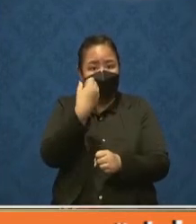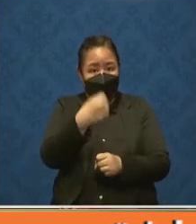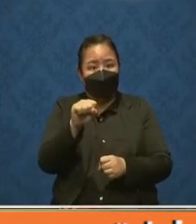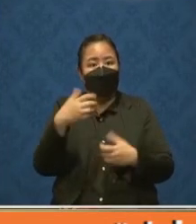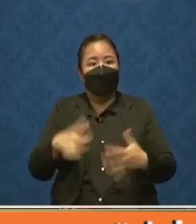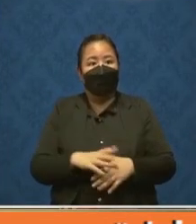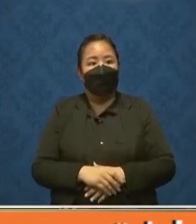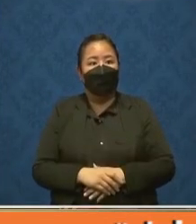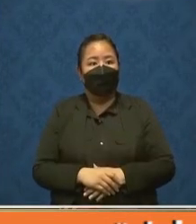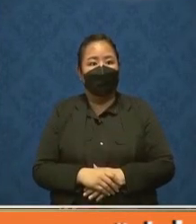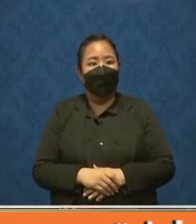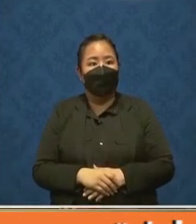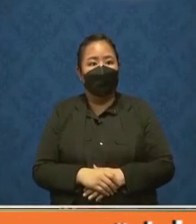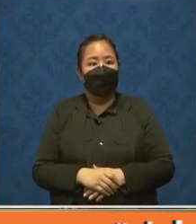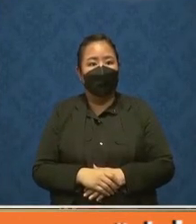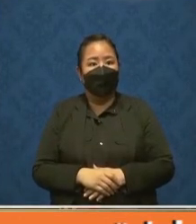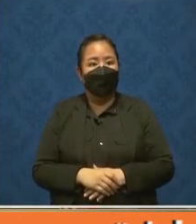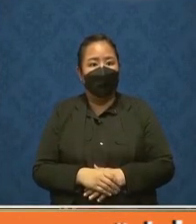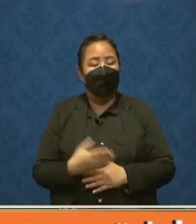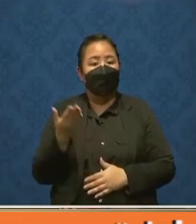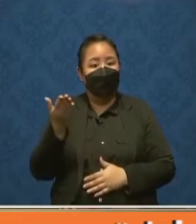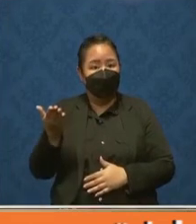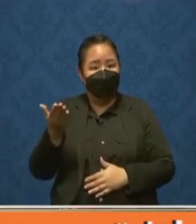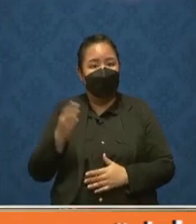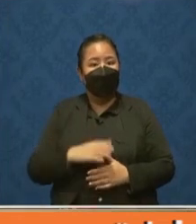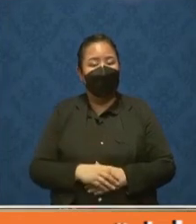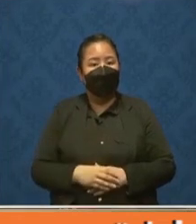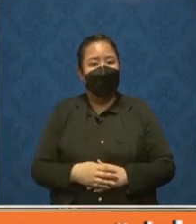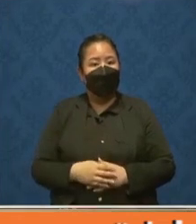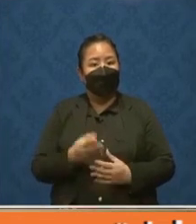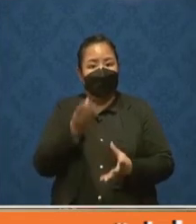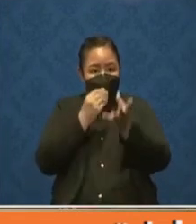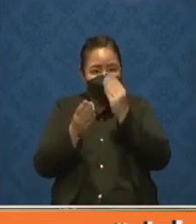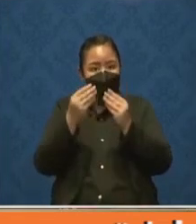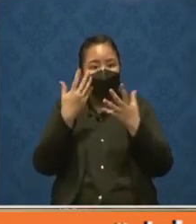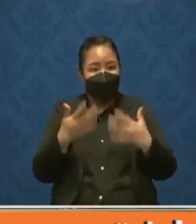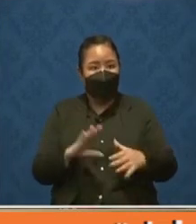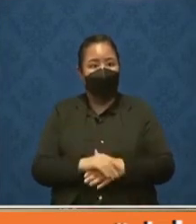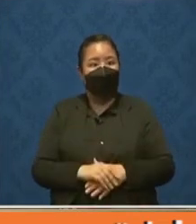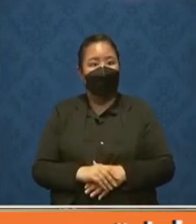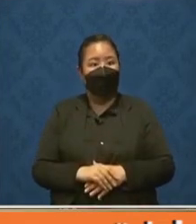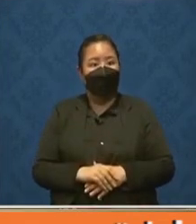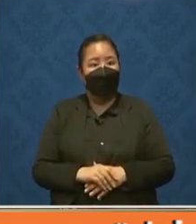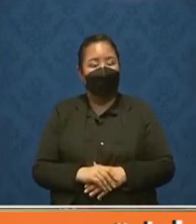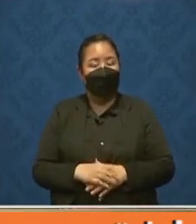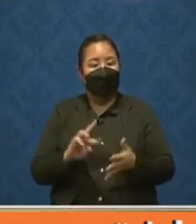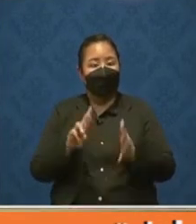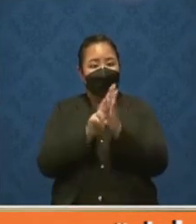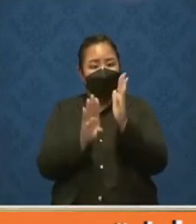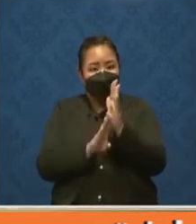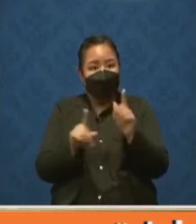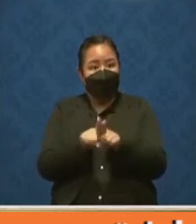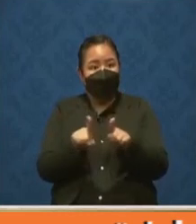พราะท่านรองอธิบดีเห็นใจท่านอย่างยิ่งว่าของท่านอิสระเนี่ยท่านศึกษาแล้วใช่ไหม ท่านณัฐวุฒิ ระบบมันเหมือนกันไ